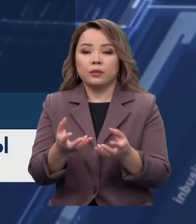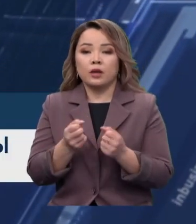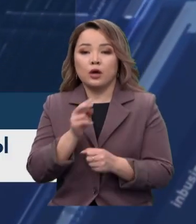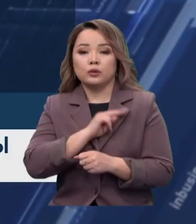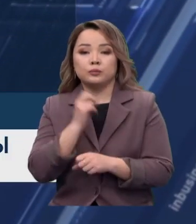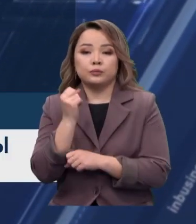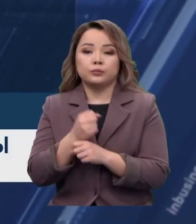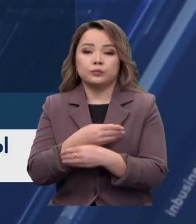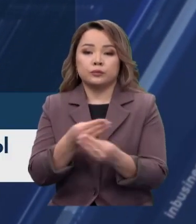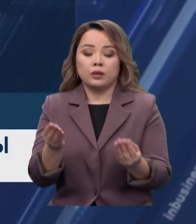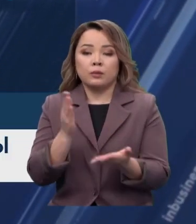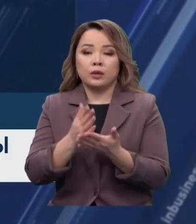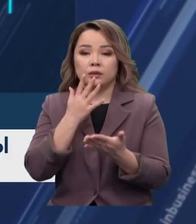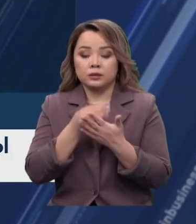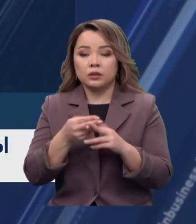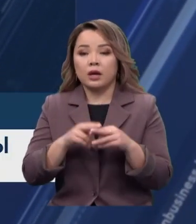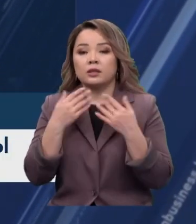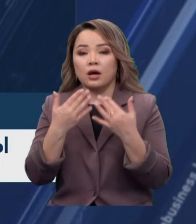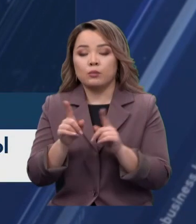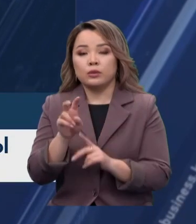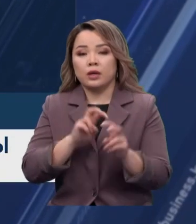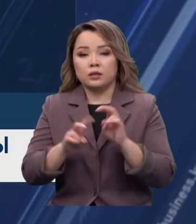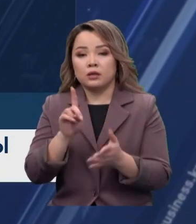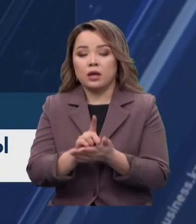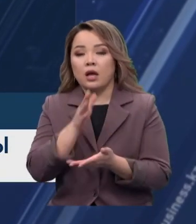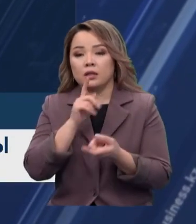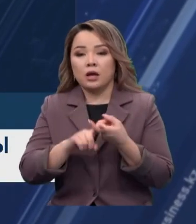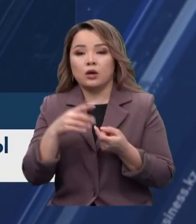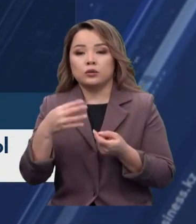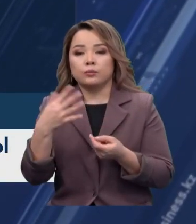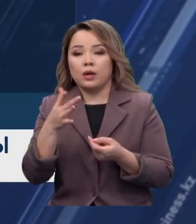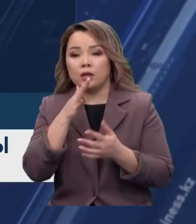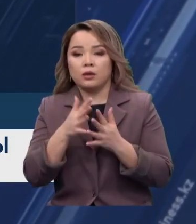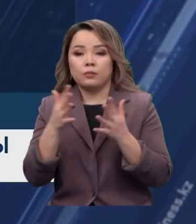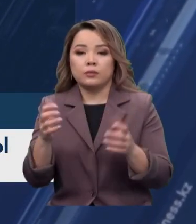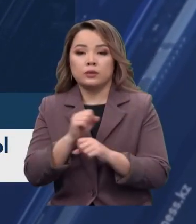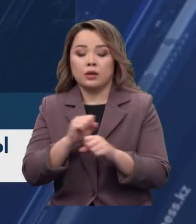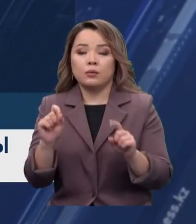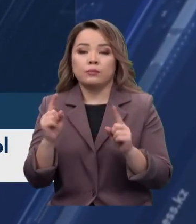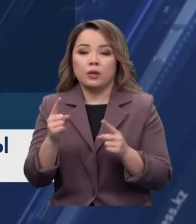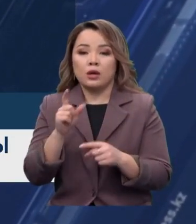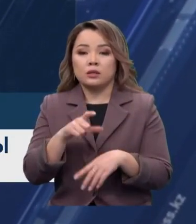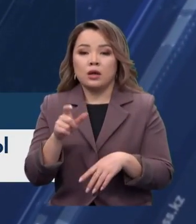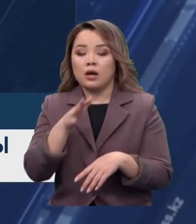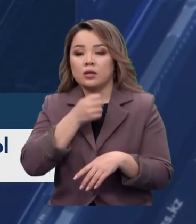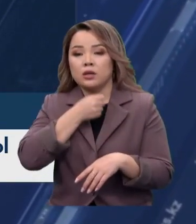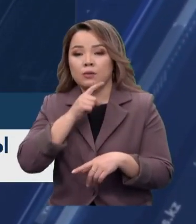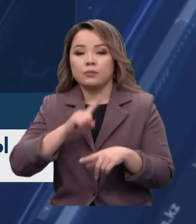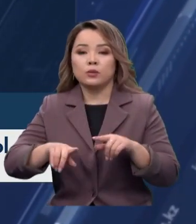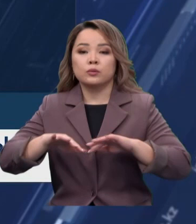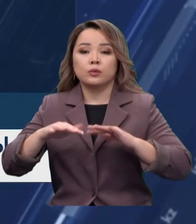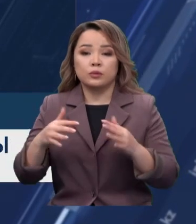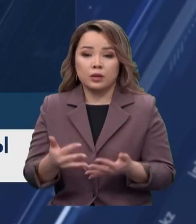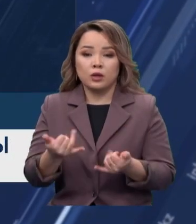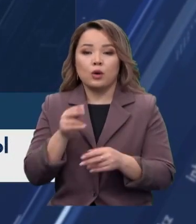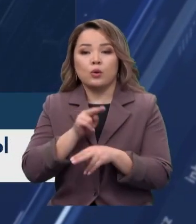Біз қызметкерлерді жұмыс берушінің талабы бойынша іздейміз. Дені жасы 45-тен жоғары болмасын дейді. Неге десек, егде жастағылар тез шаршайды.